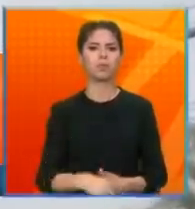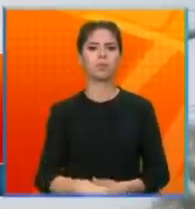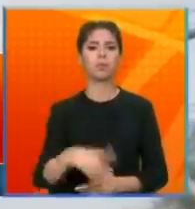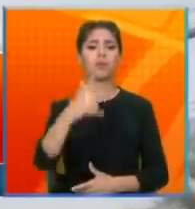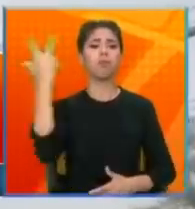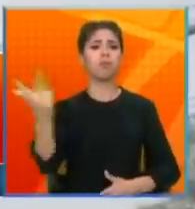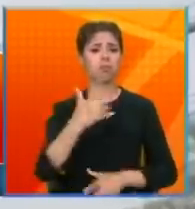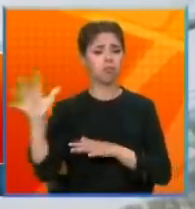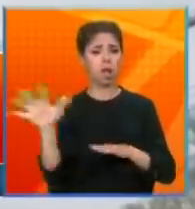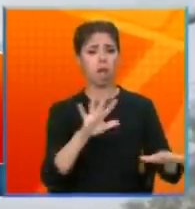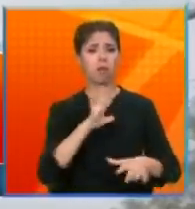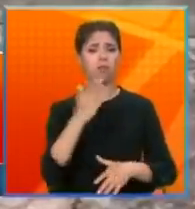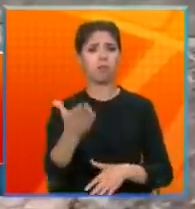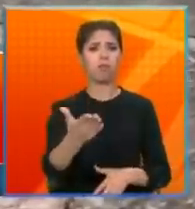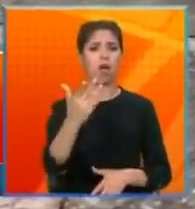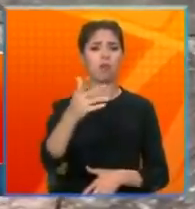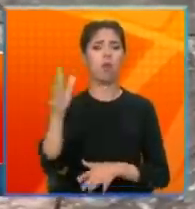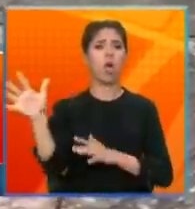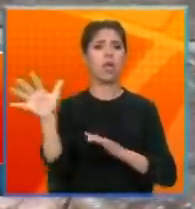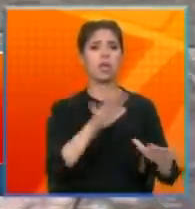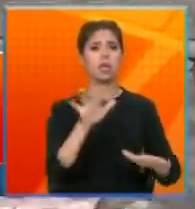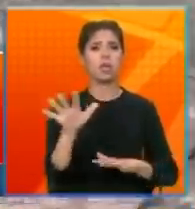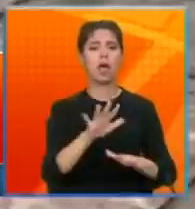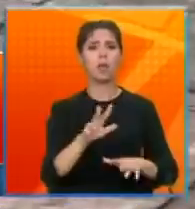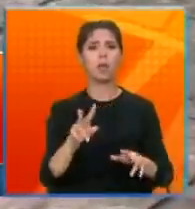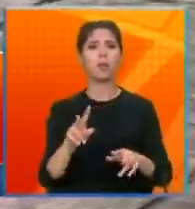Görüyorsunuz nasıl sallanıyor direkler. Ama sarsıntı başkent